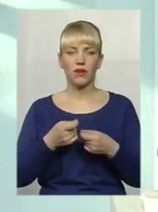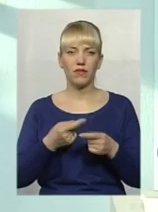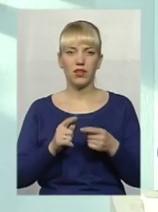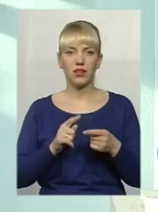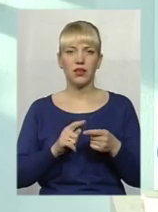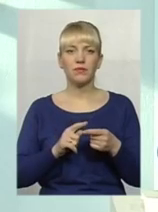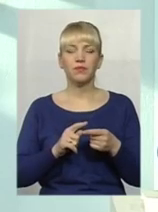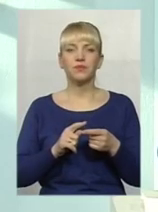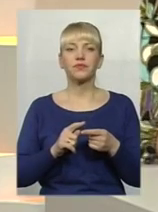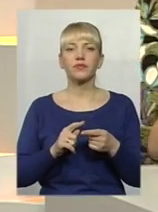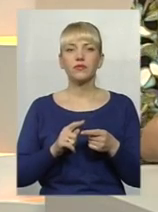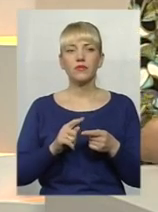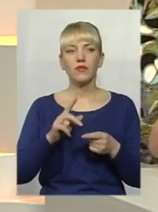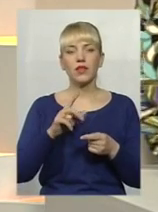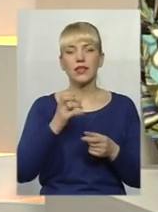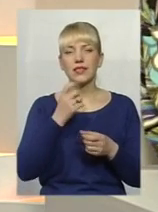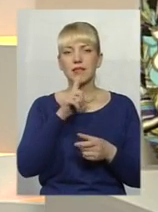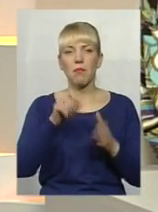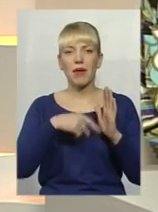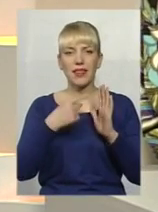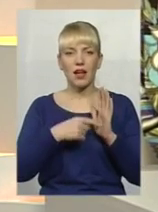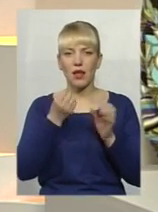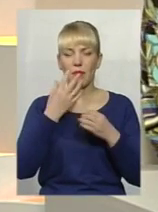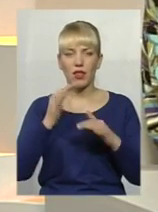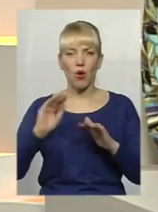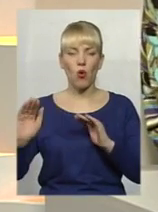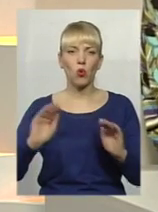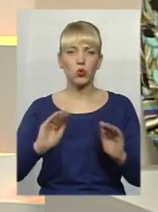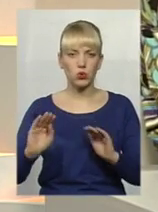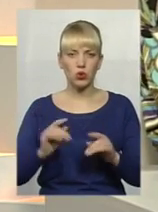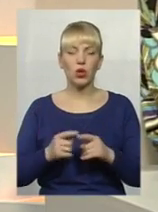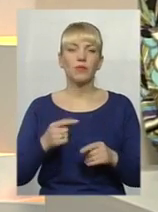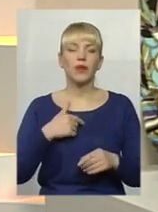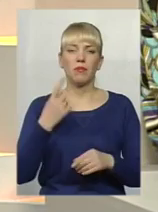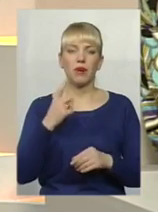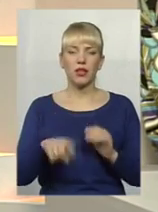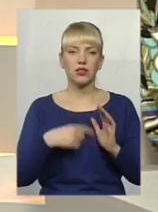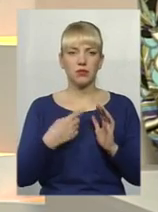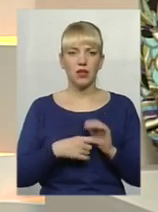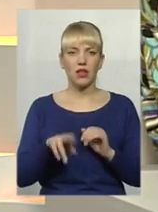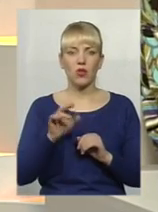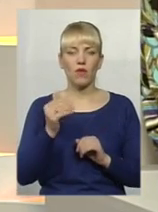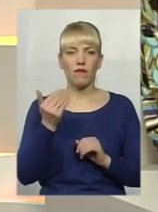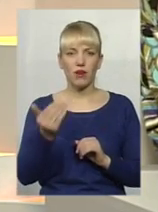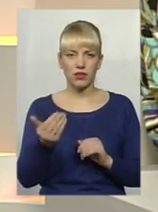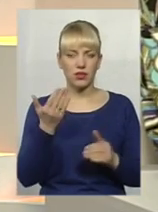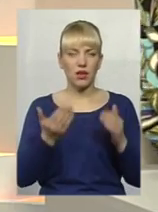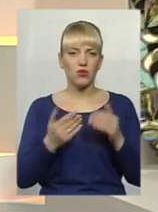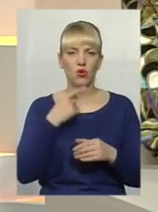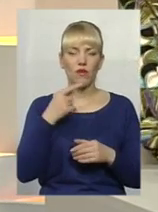благоустроєм міста Хмельницького. Доброго здоров'я вам. І, власне, Інна Васильівна, перше запитання все-таки до вас. Якщо говорити